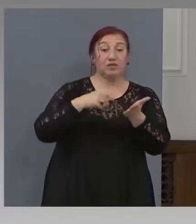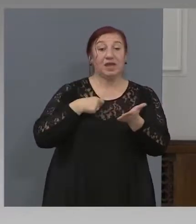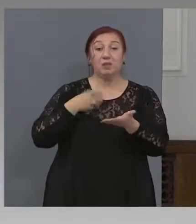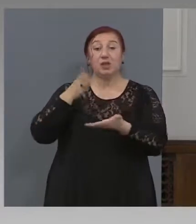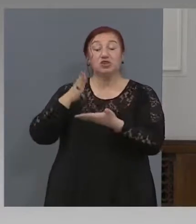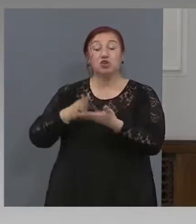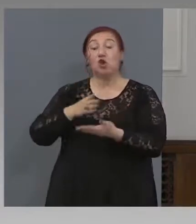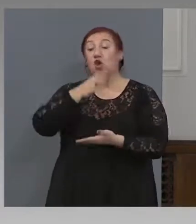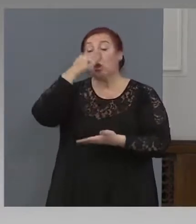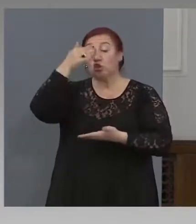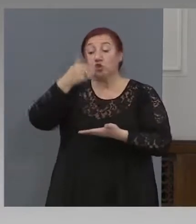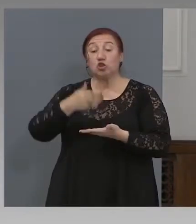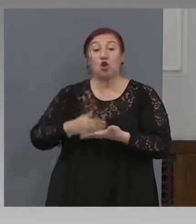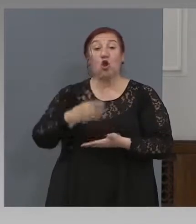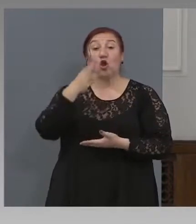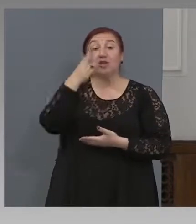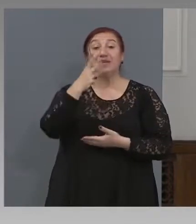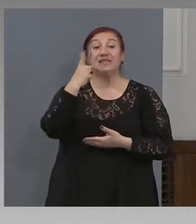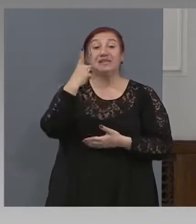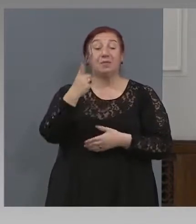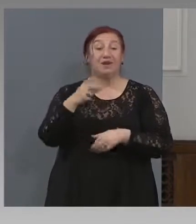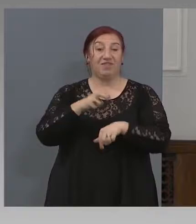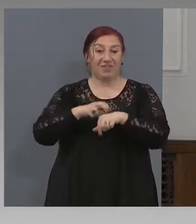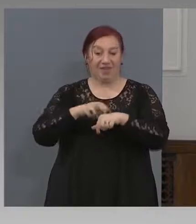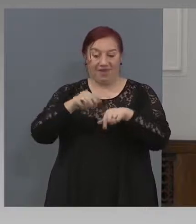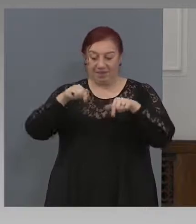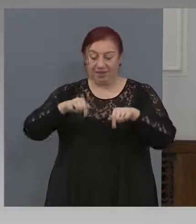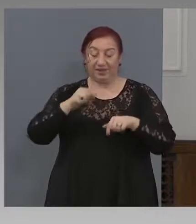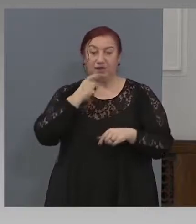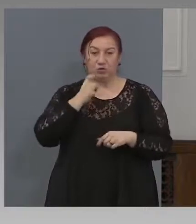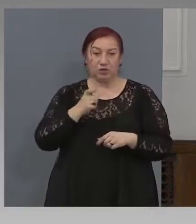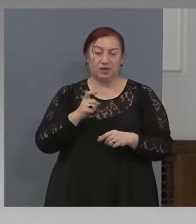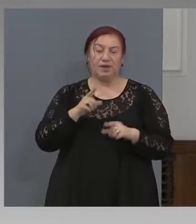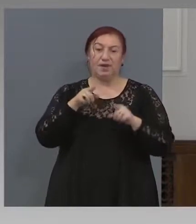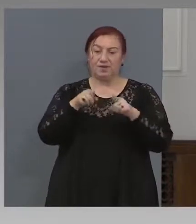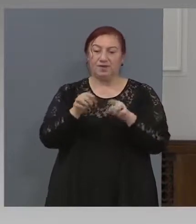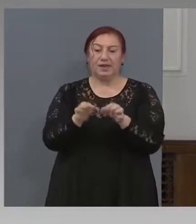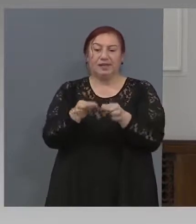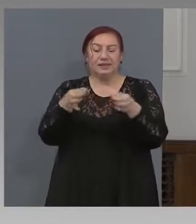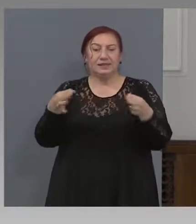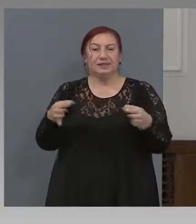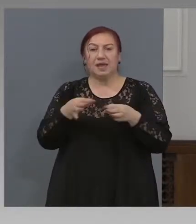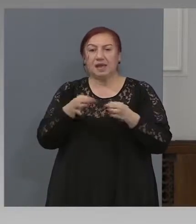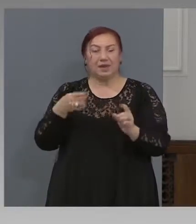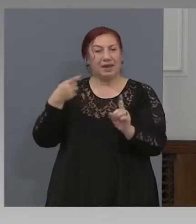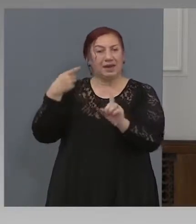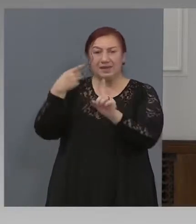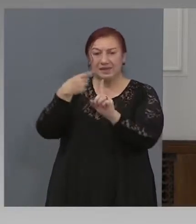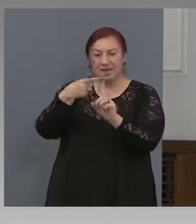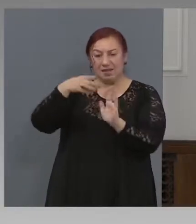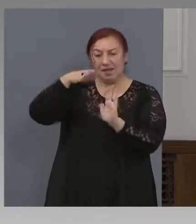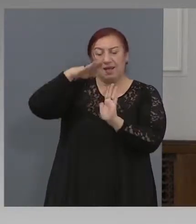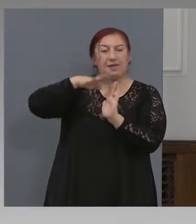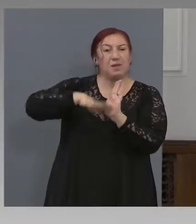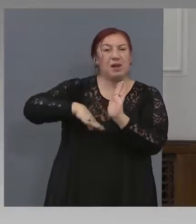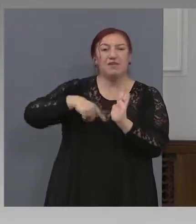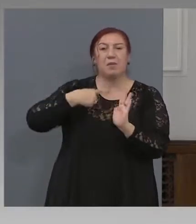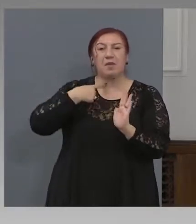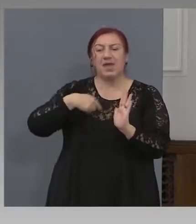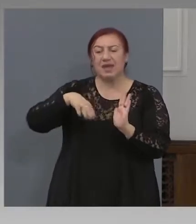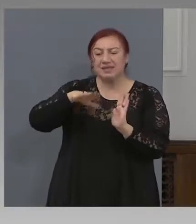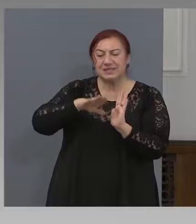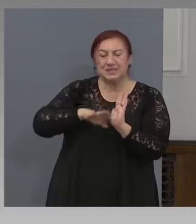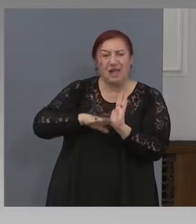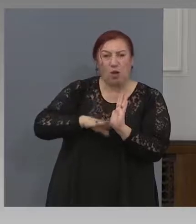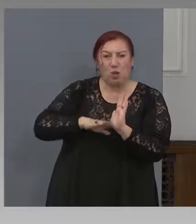декември тази година, или на практика с тези мерки целим намаляване на щетата и на